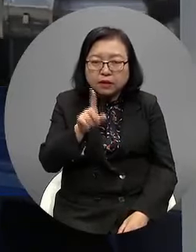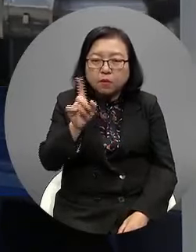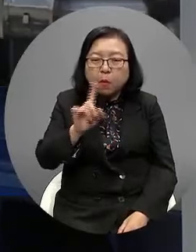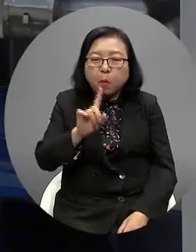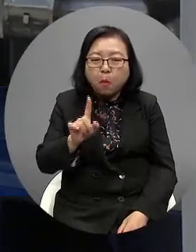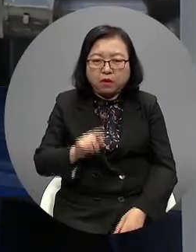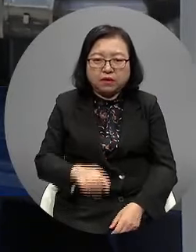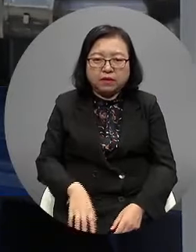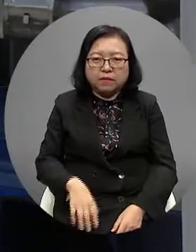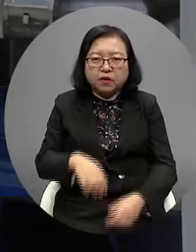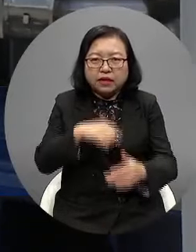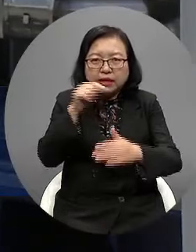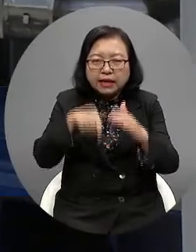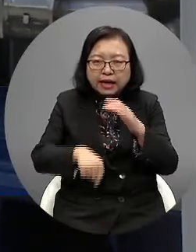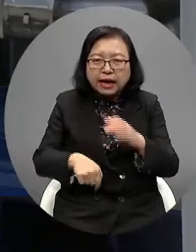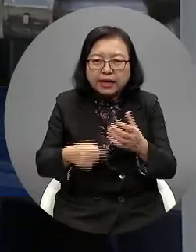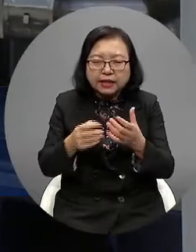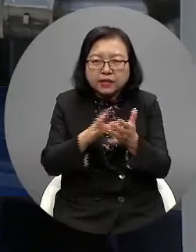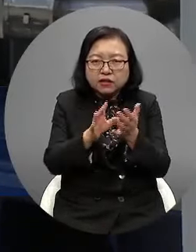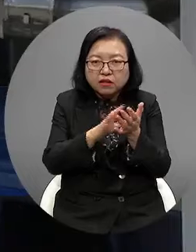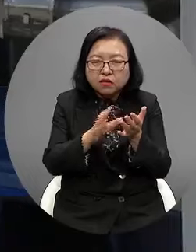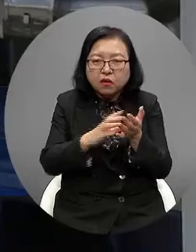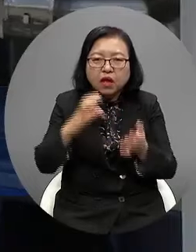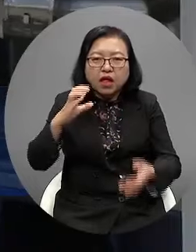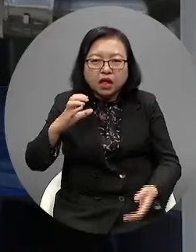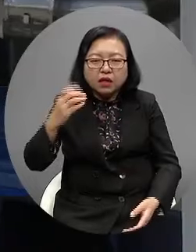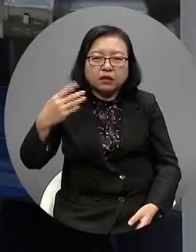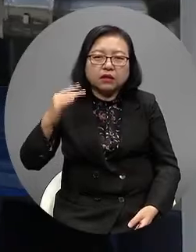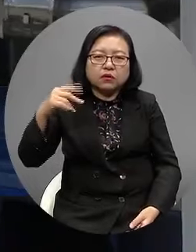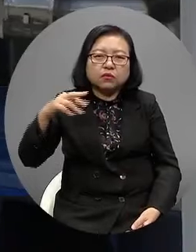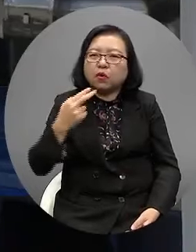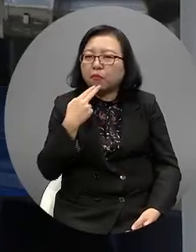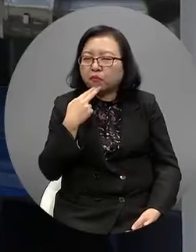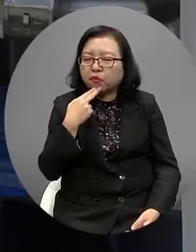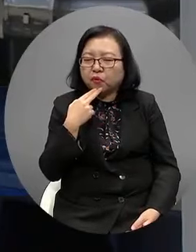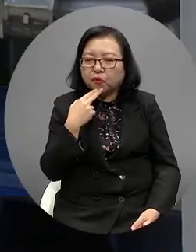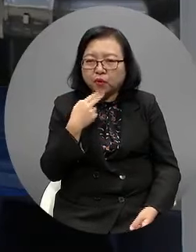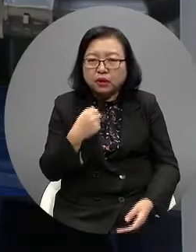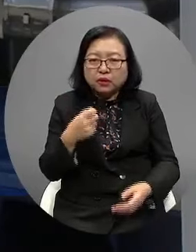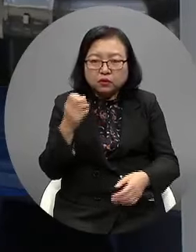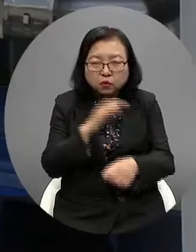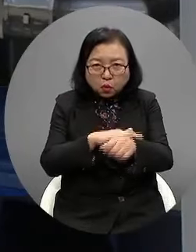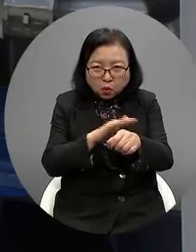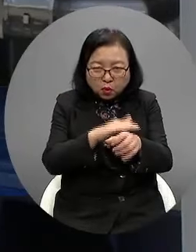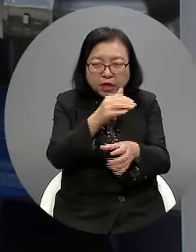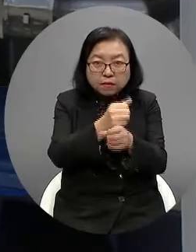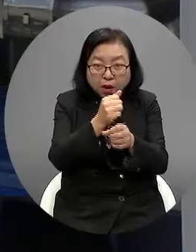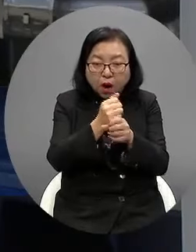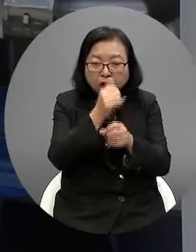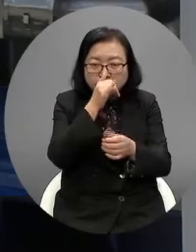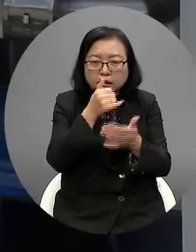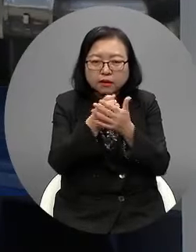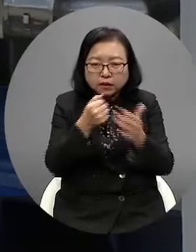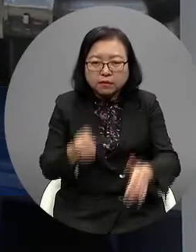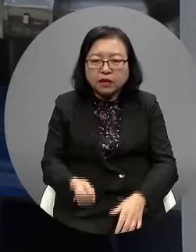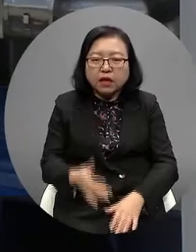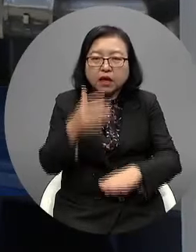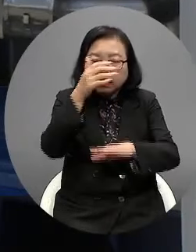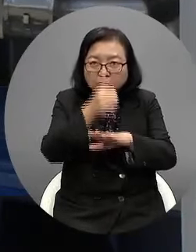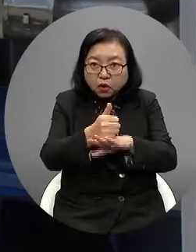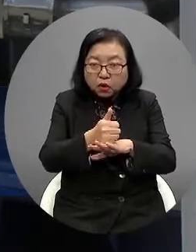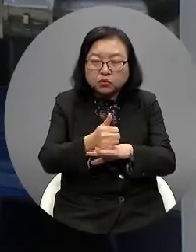자체에 탄소가 없고 그다음에 비교적 저온에서 반응이 가능하기 때문에 궁극적으로는 아예